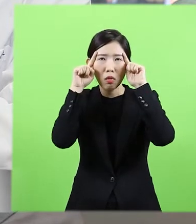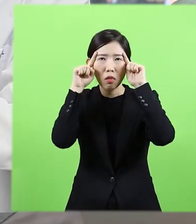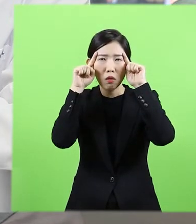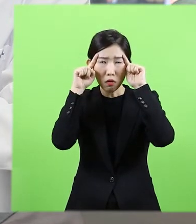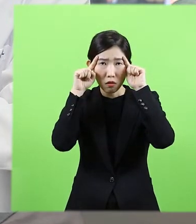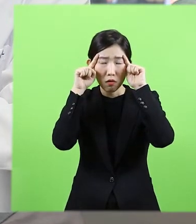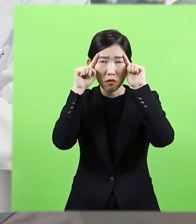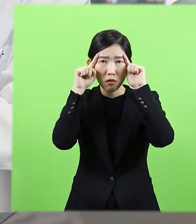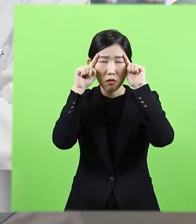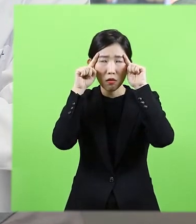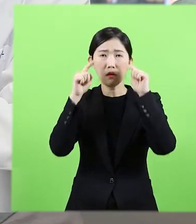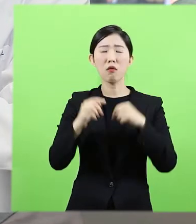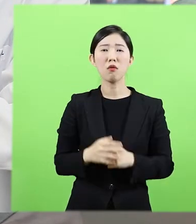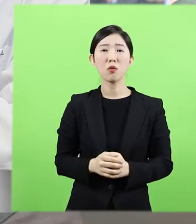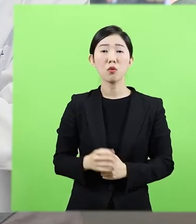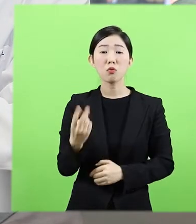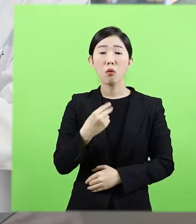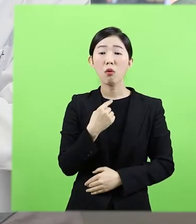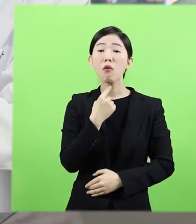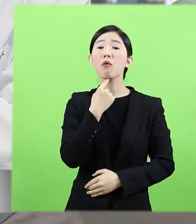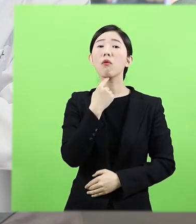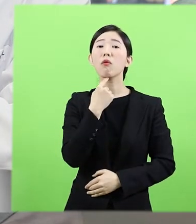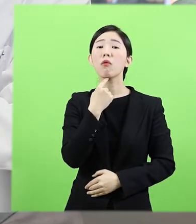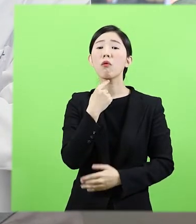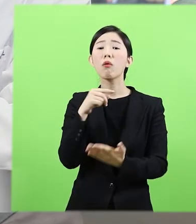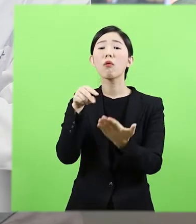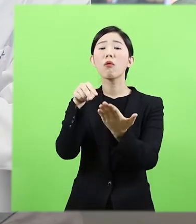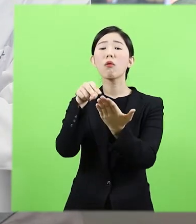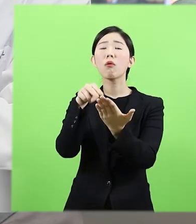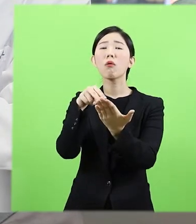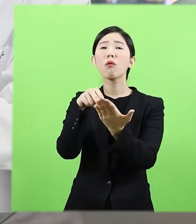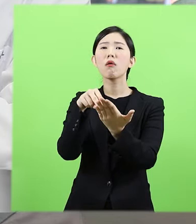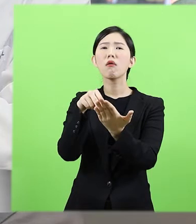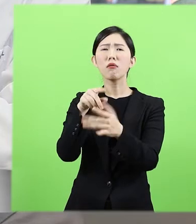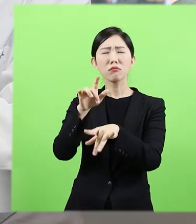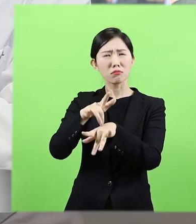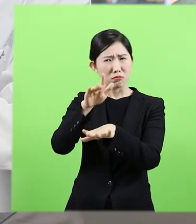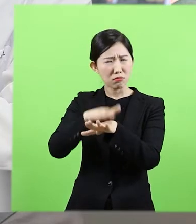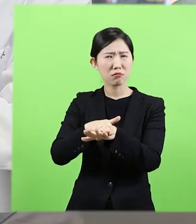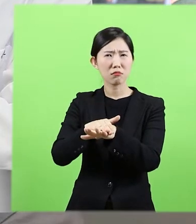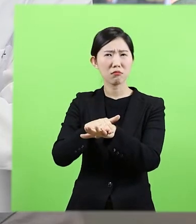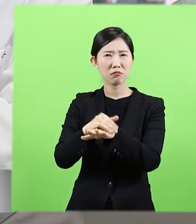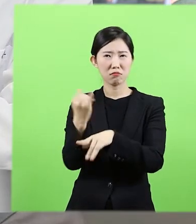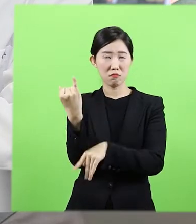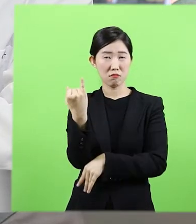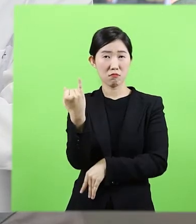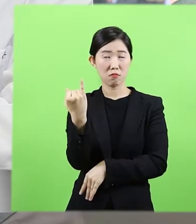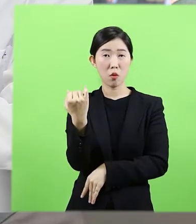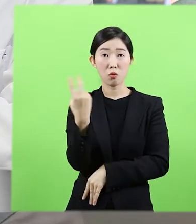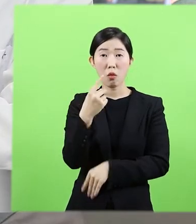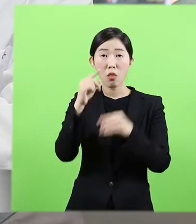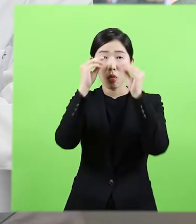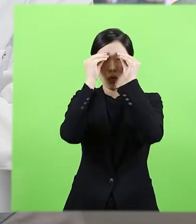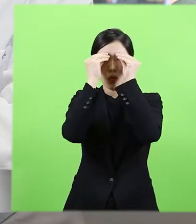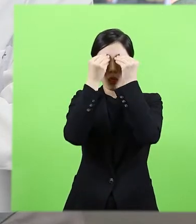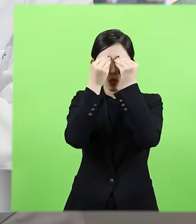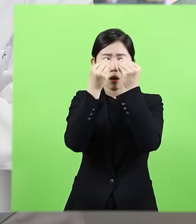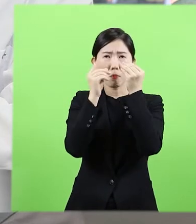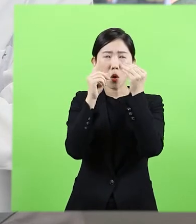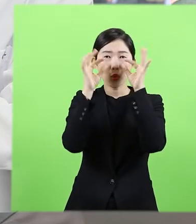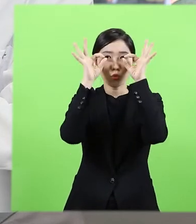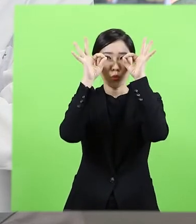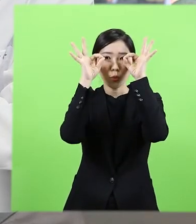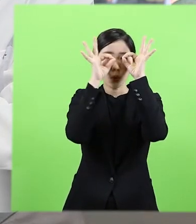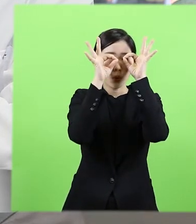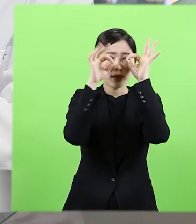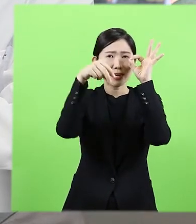되면서 눈썹을 들면서 턱을 들어서 아래를 내려다보고 있는 환자고, 그 다음에 눈 안쪽이 덮여서